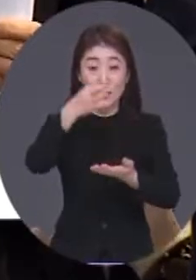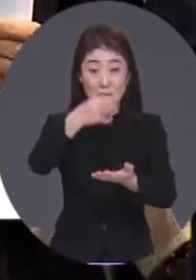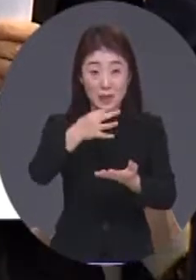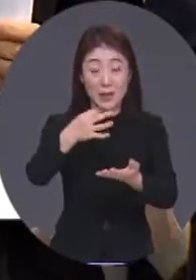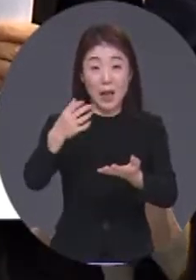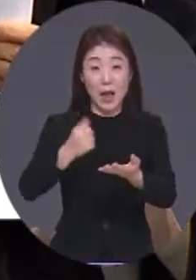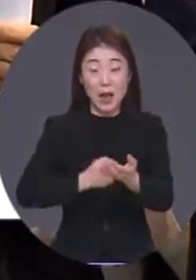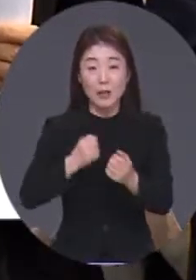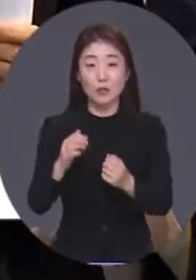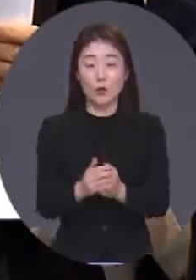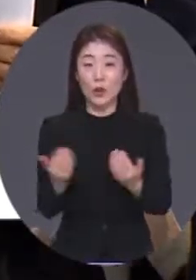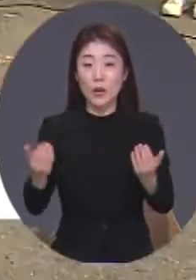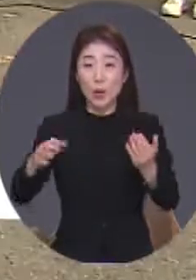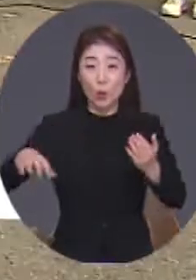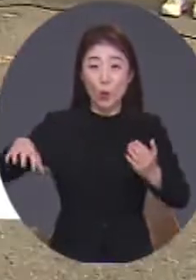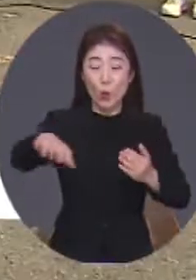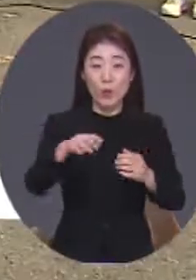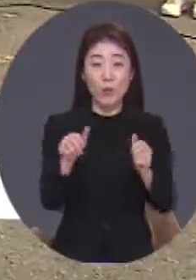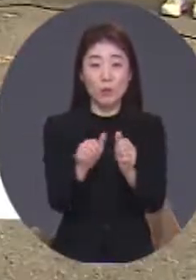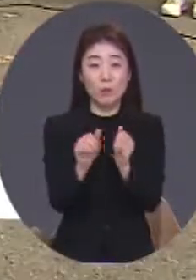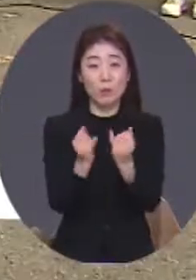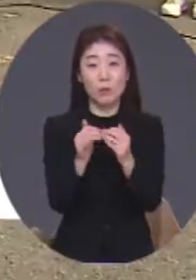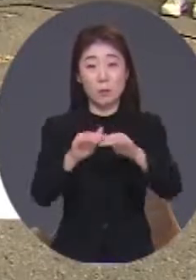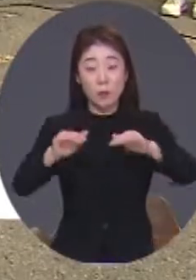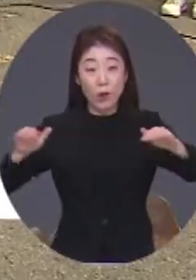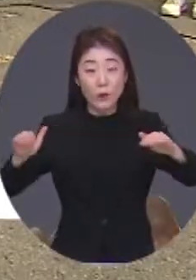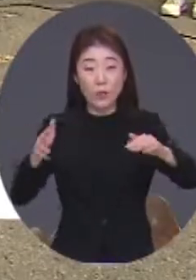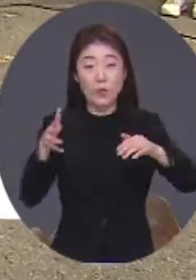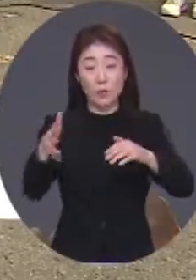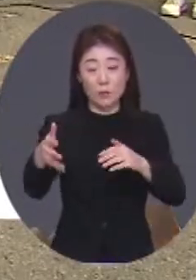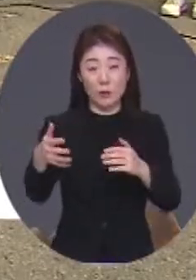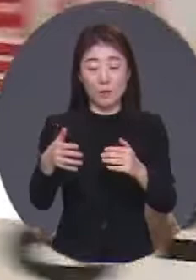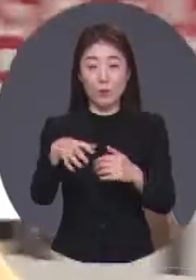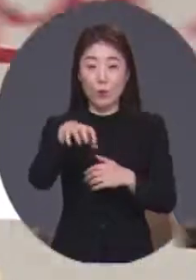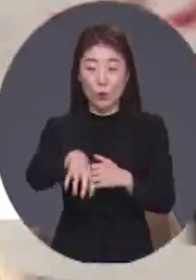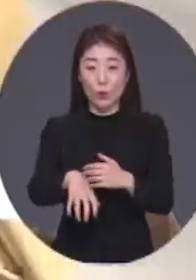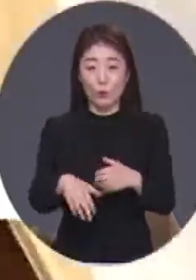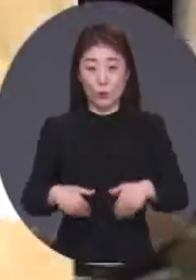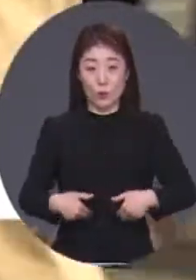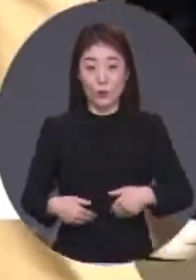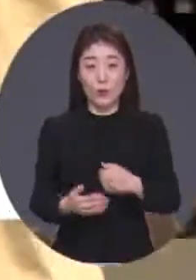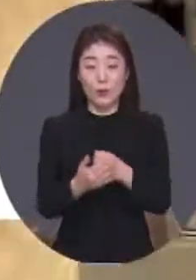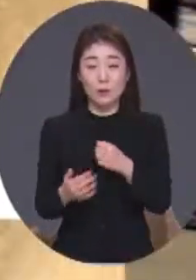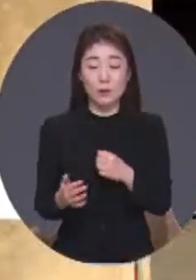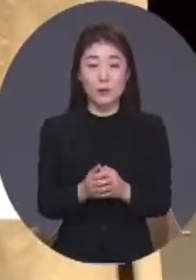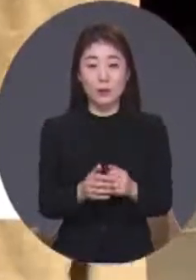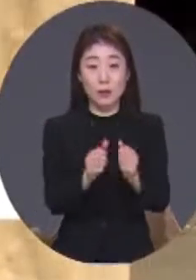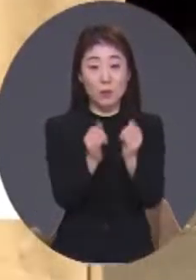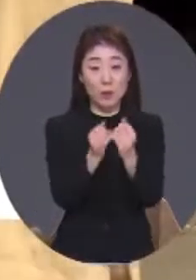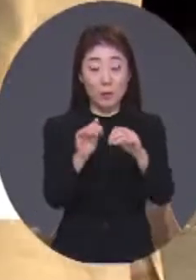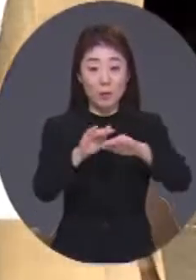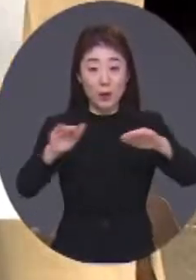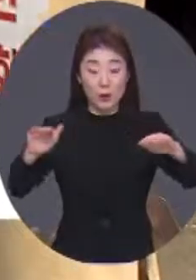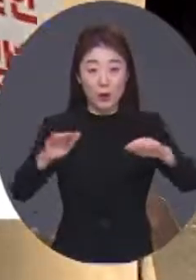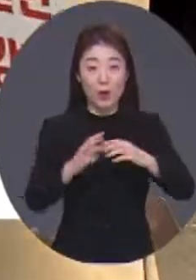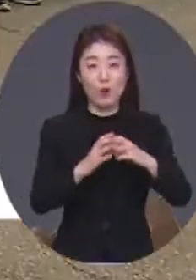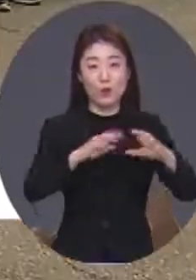확장된 업무 영역의 성평등 정책 전담 부서가 존재해야 한다며 새 정부는 성평등 의제를